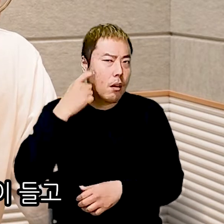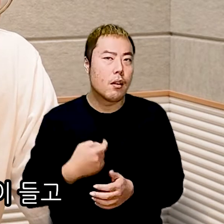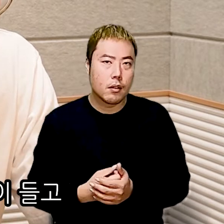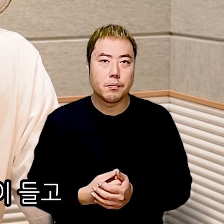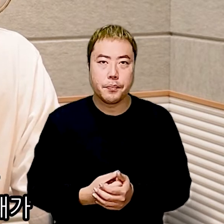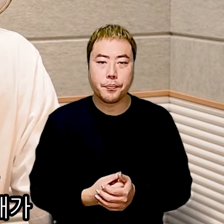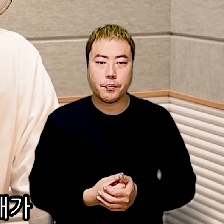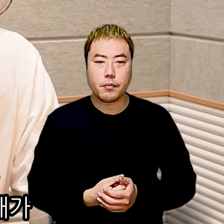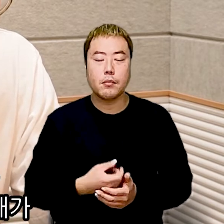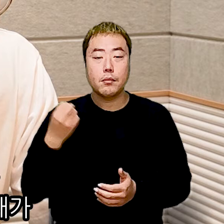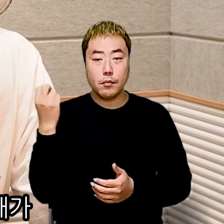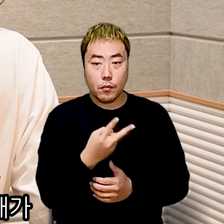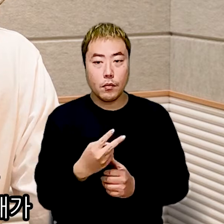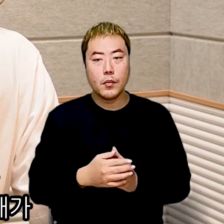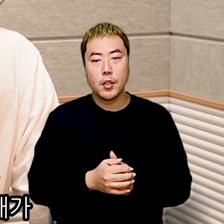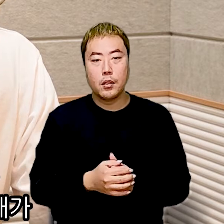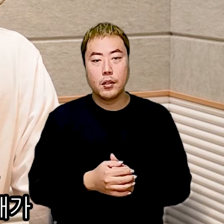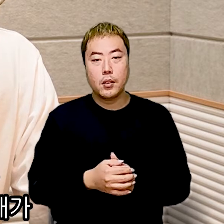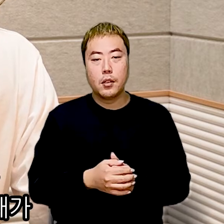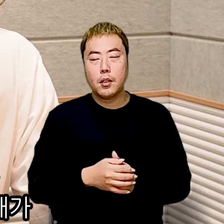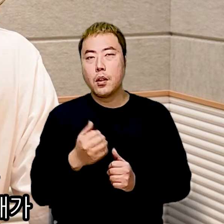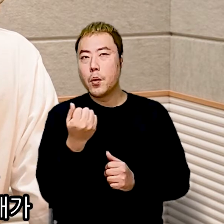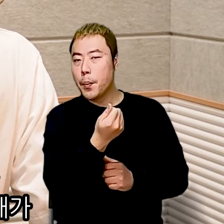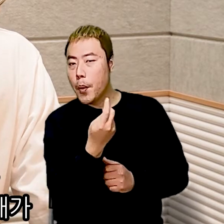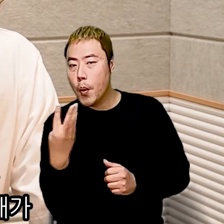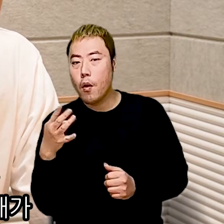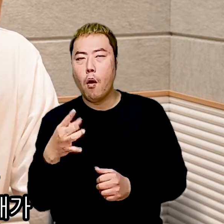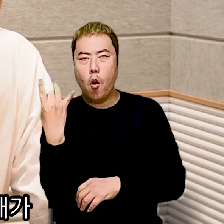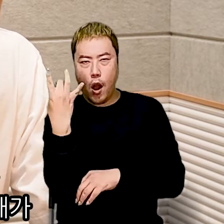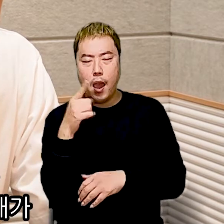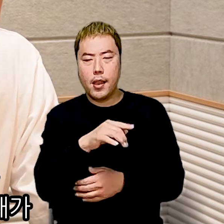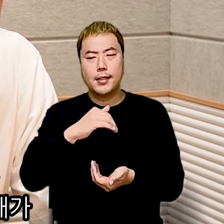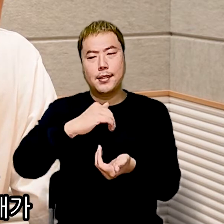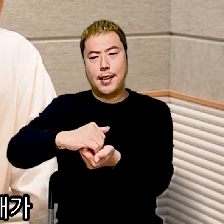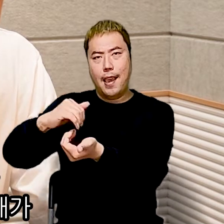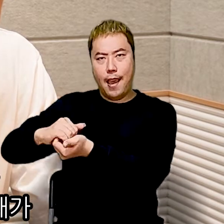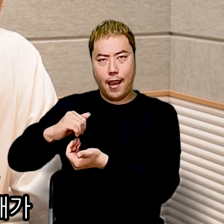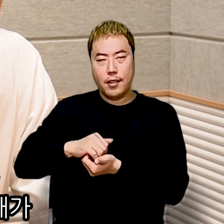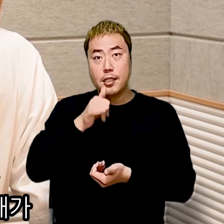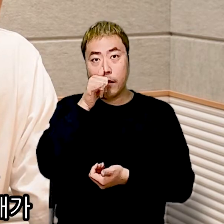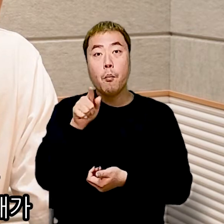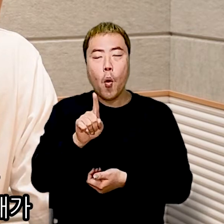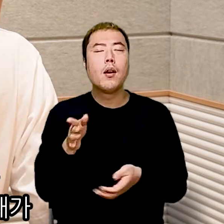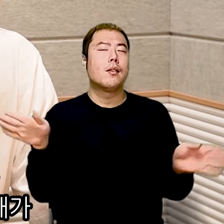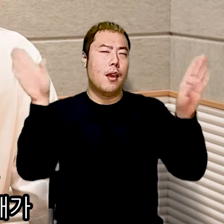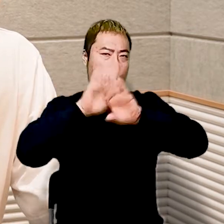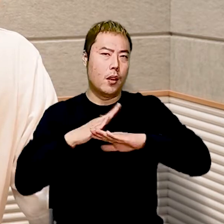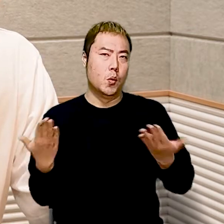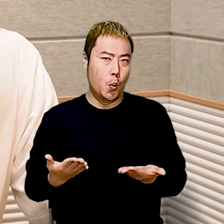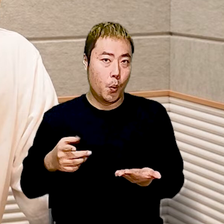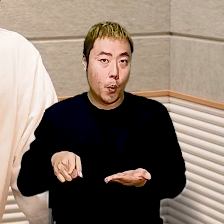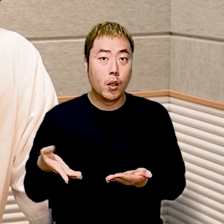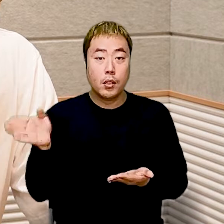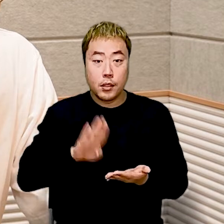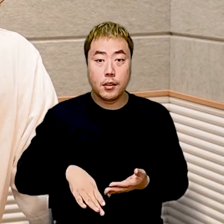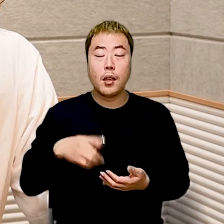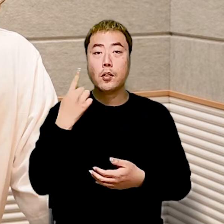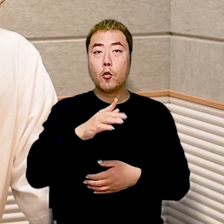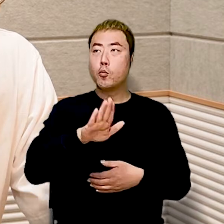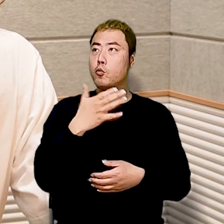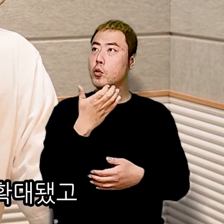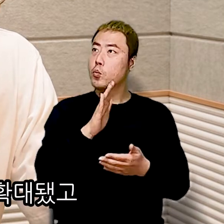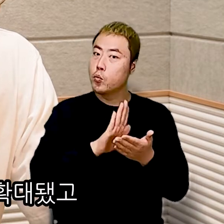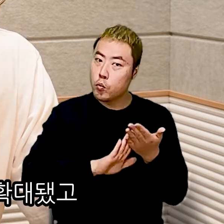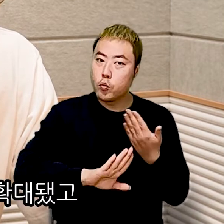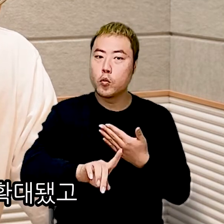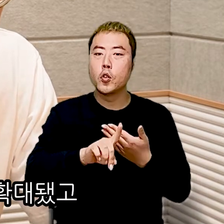하고 또 하나는 몇몇 그 부분에 아주 제한적이었던 야간 노동의 형태가 90년대 중반